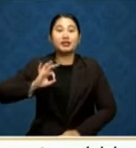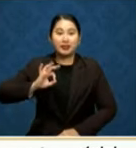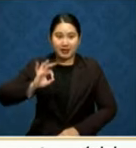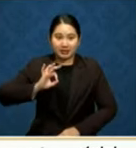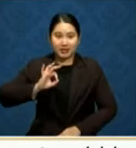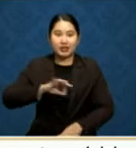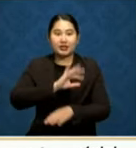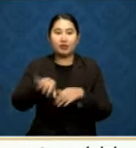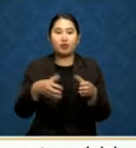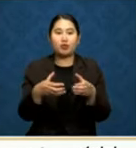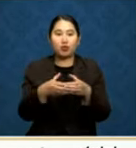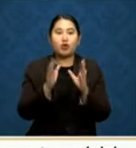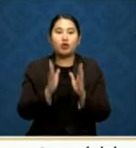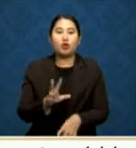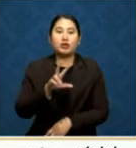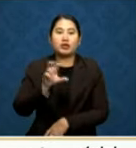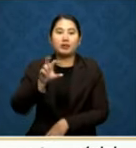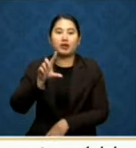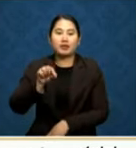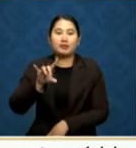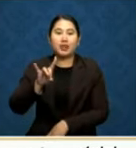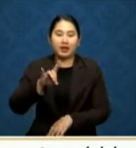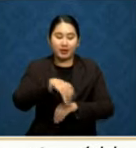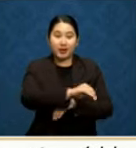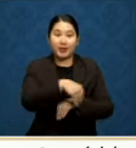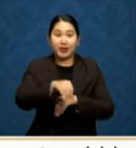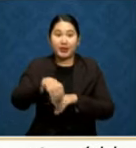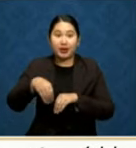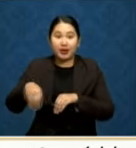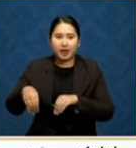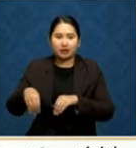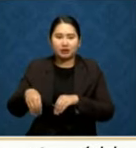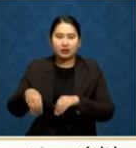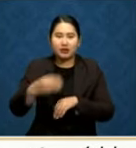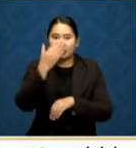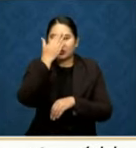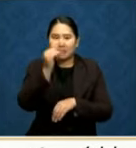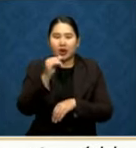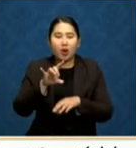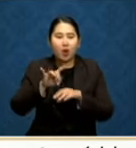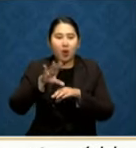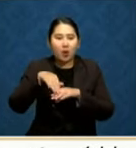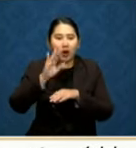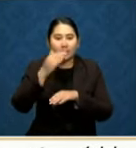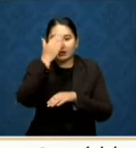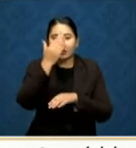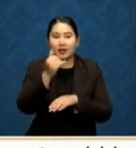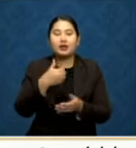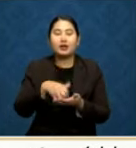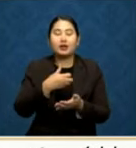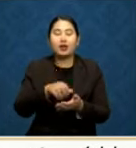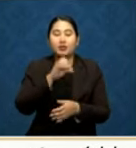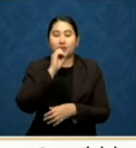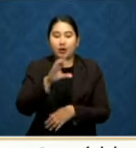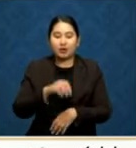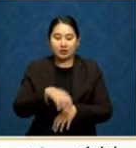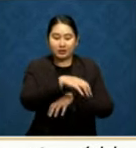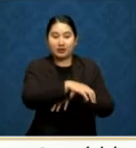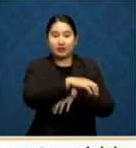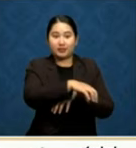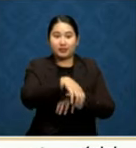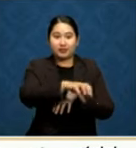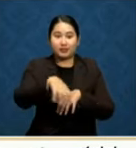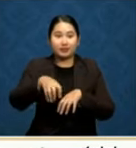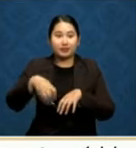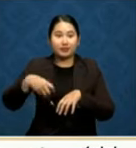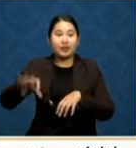ภา 328 องคกสมาชิกถามวทำไมเพจะมีหักร้อย เพระว่า การที่สมาชิกการที่จะ